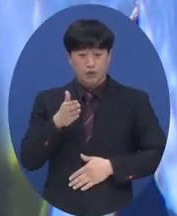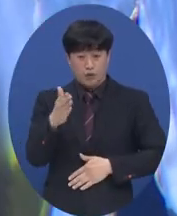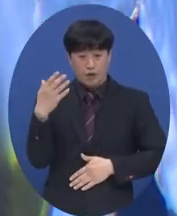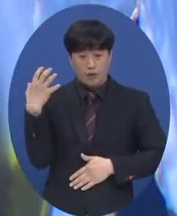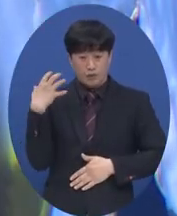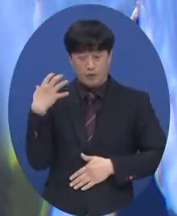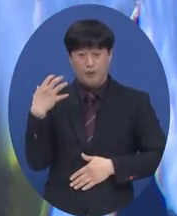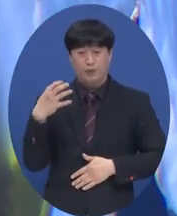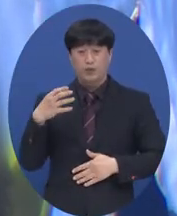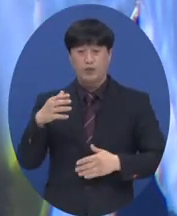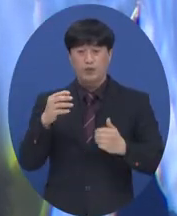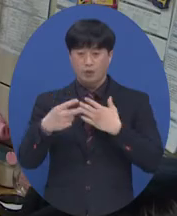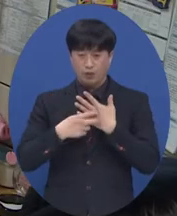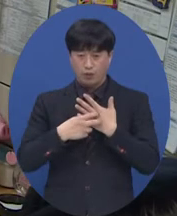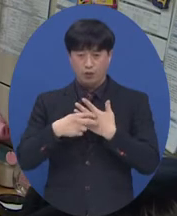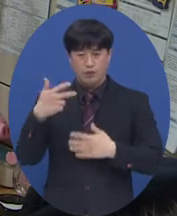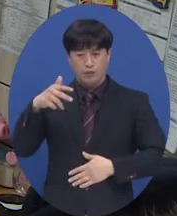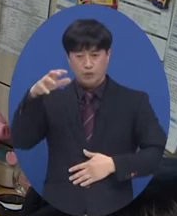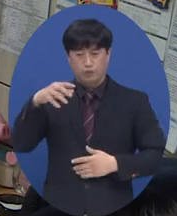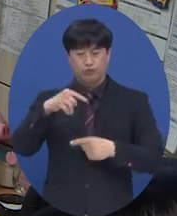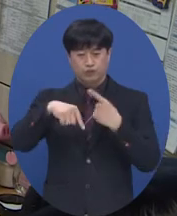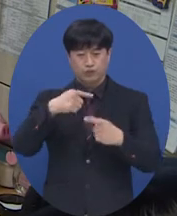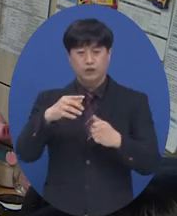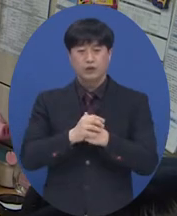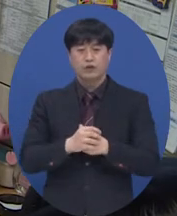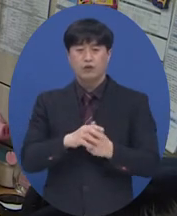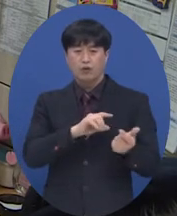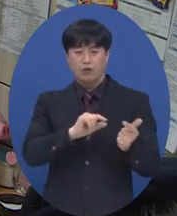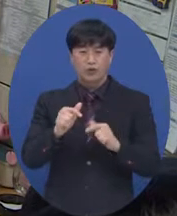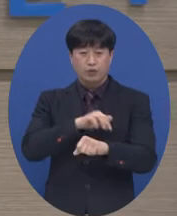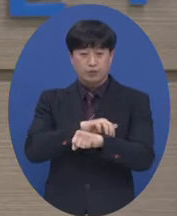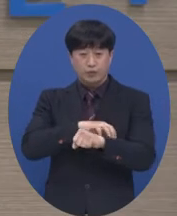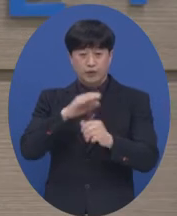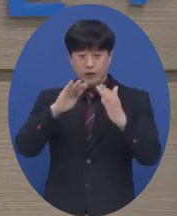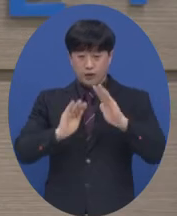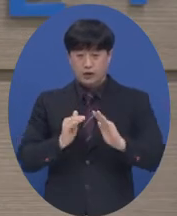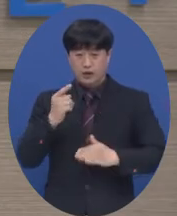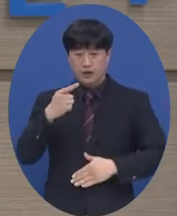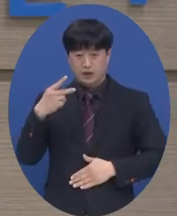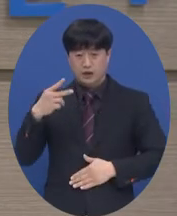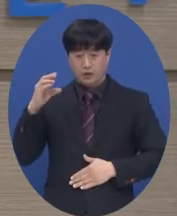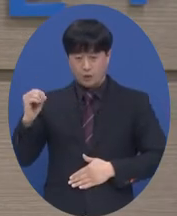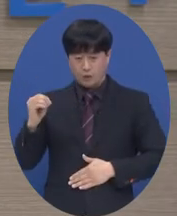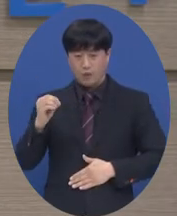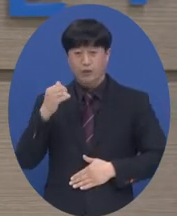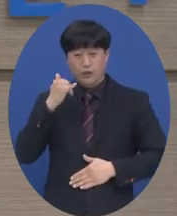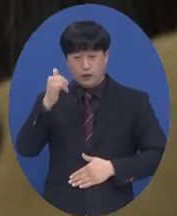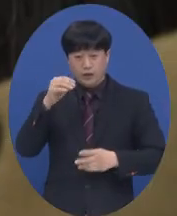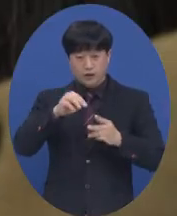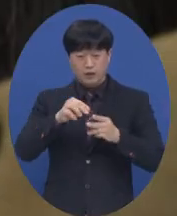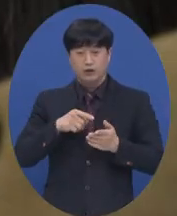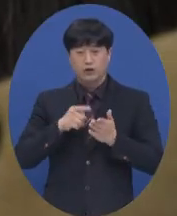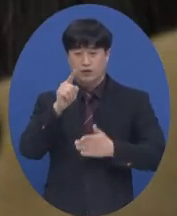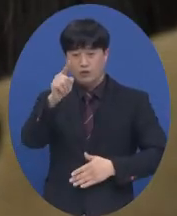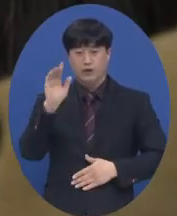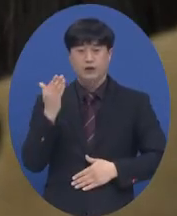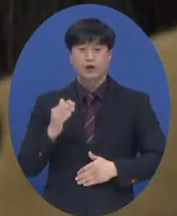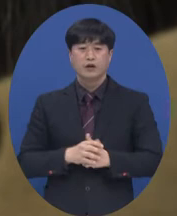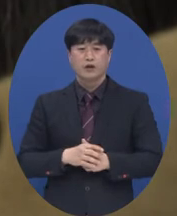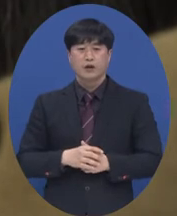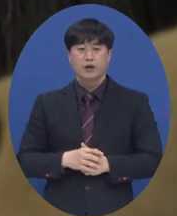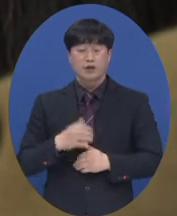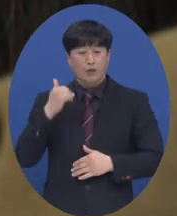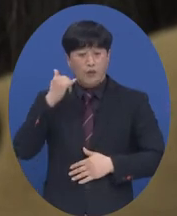7개가 운영됩니다 연휴 기간에 발생하는 각종 불편 사항은 120 경기 콜센터 로 신고하면 됩니다